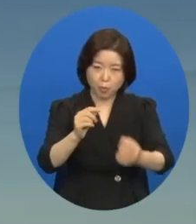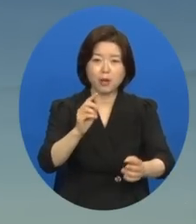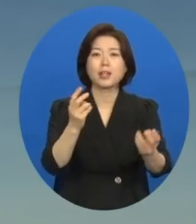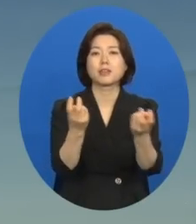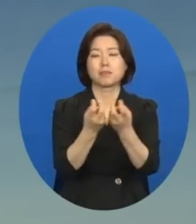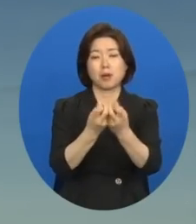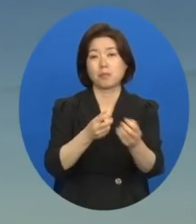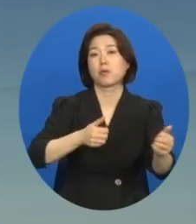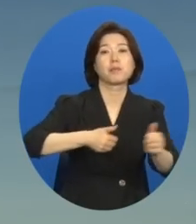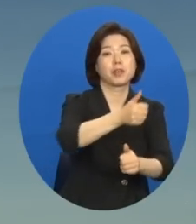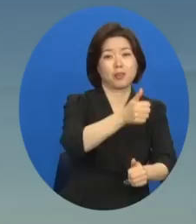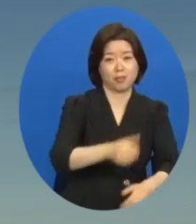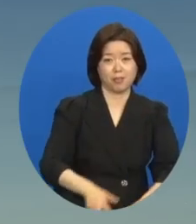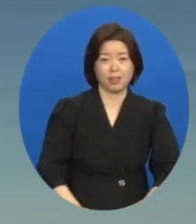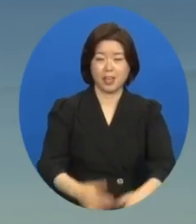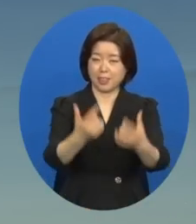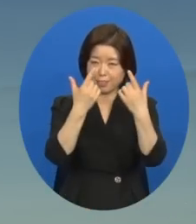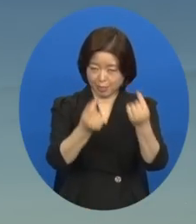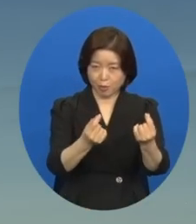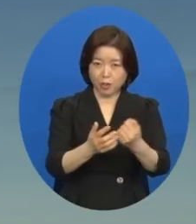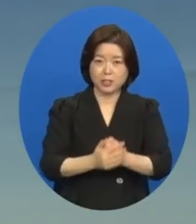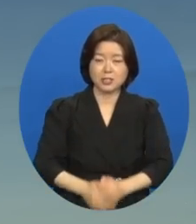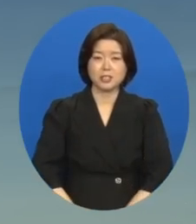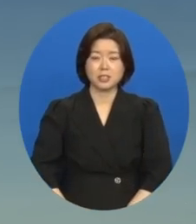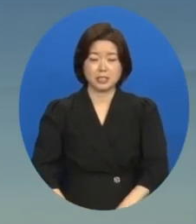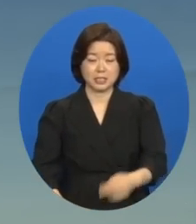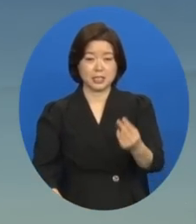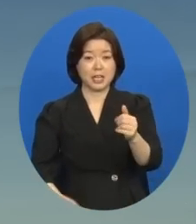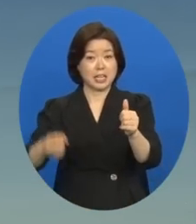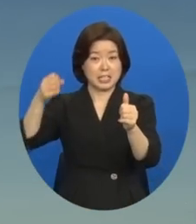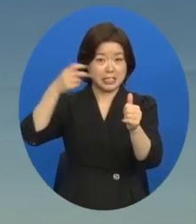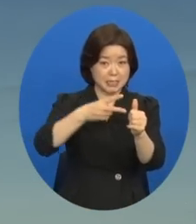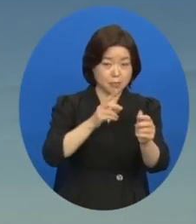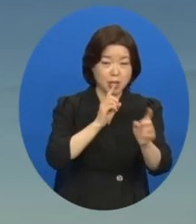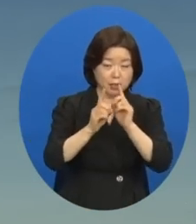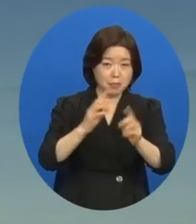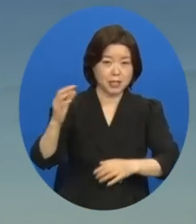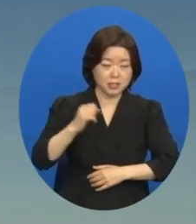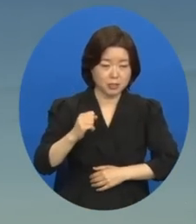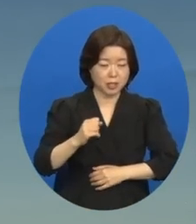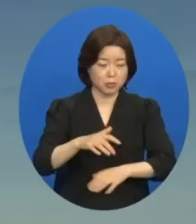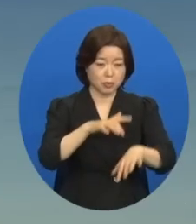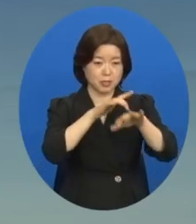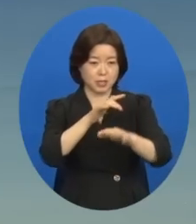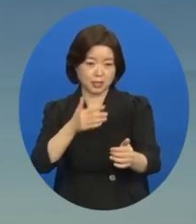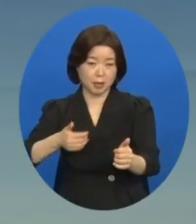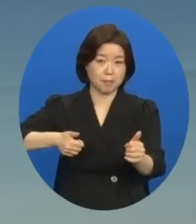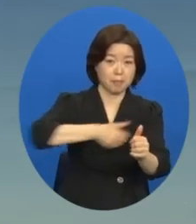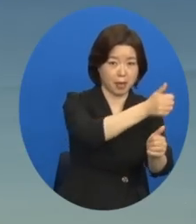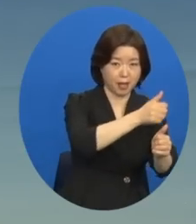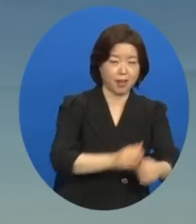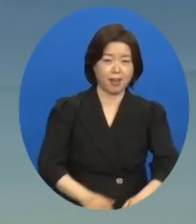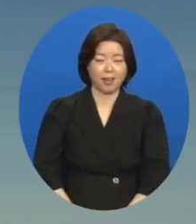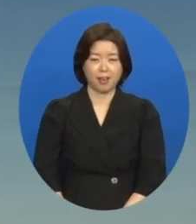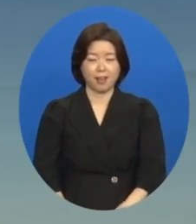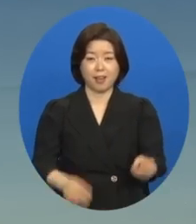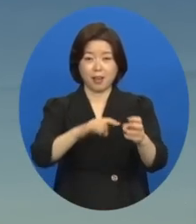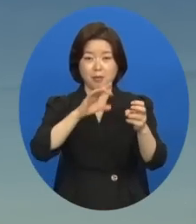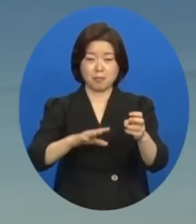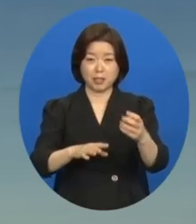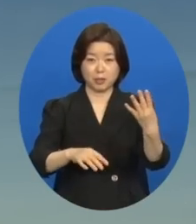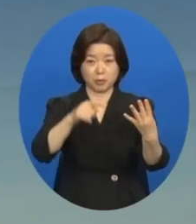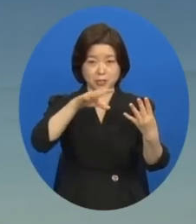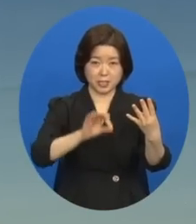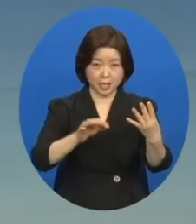이겼어요. 똑같이 신명기 말씀으로 사단을 물리치십니다. 마태복음 4장에 그